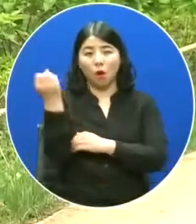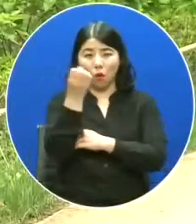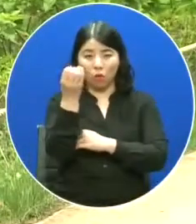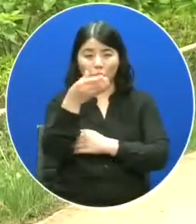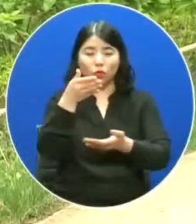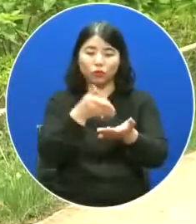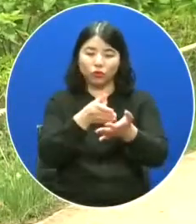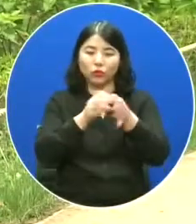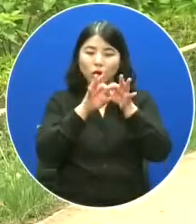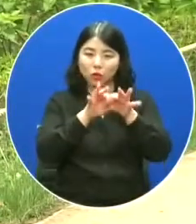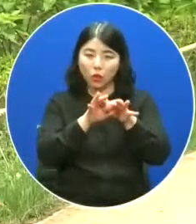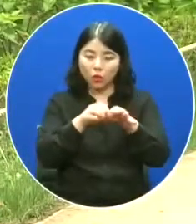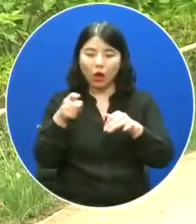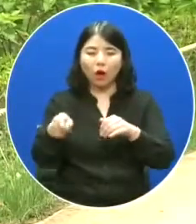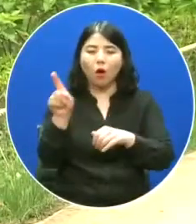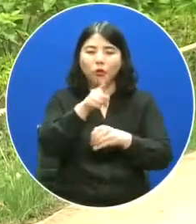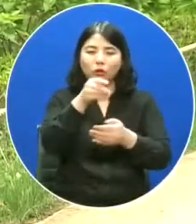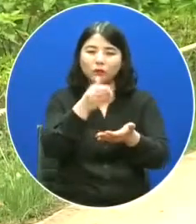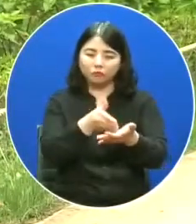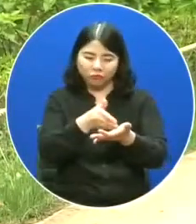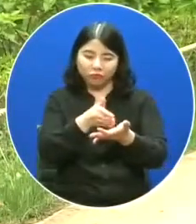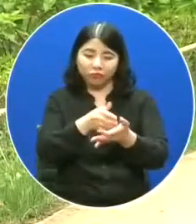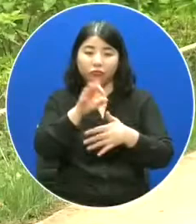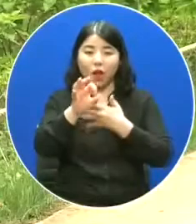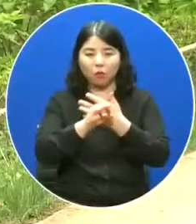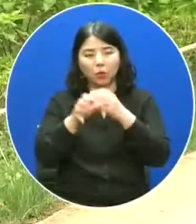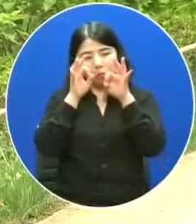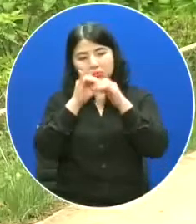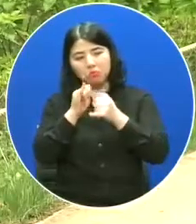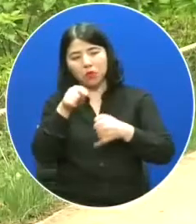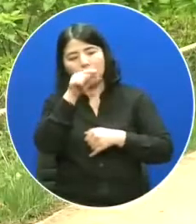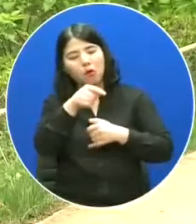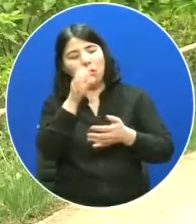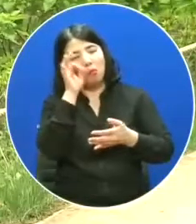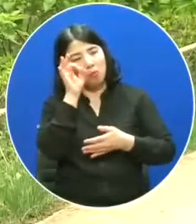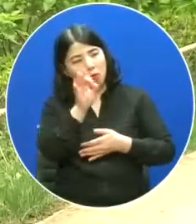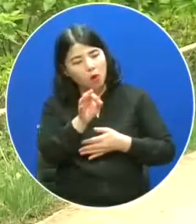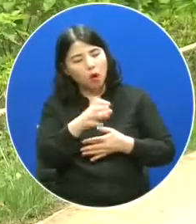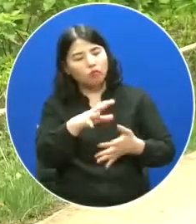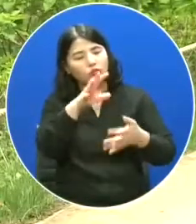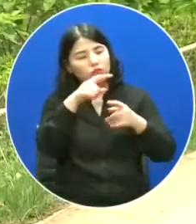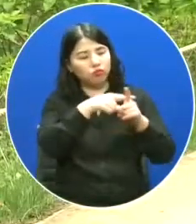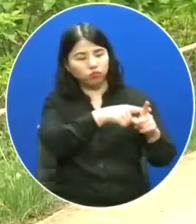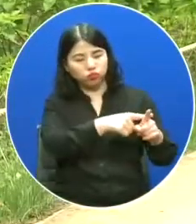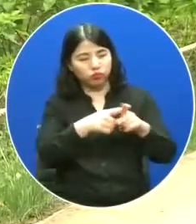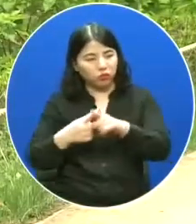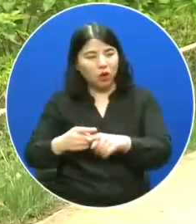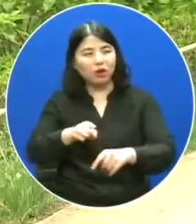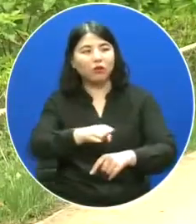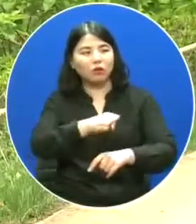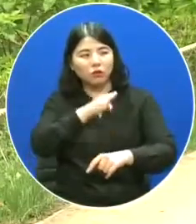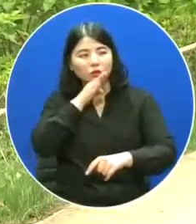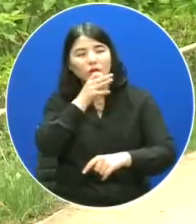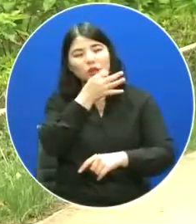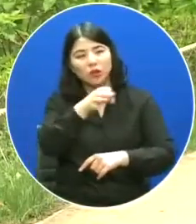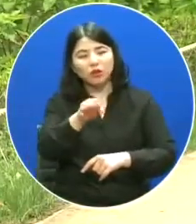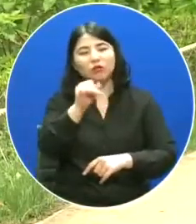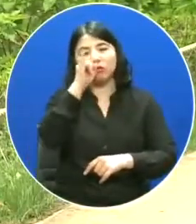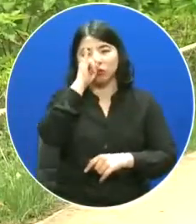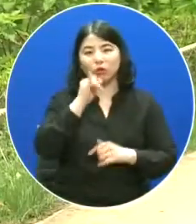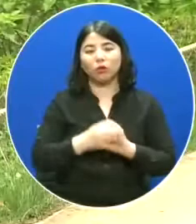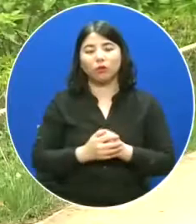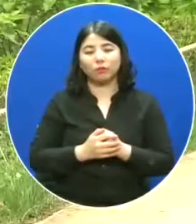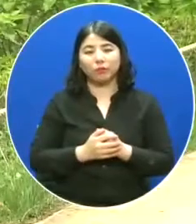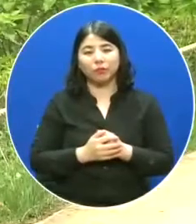언론이 뉴스를 통해 어떤 사실을 보도하면 시청자들은 해당 뉴스를 무조건적인 진실로 받아들이는